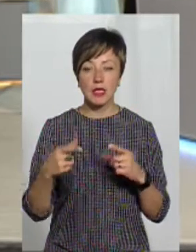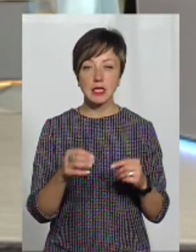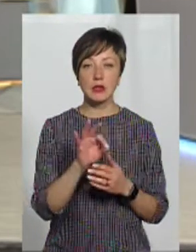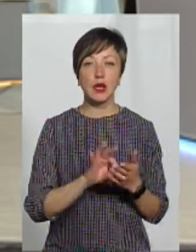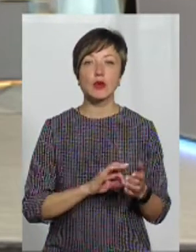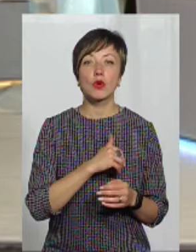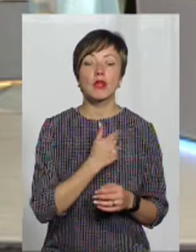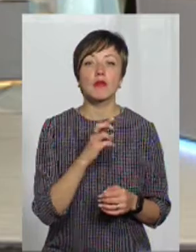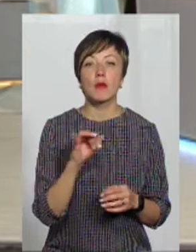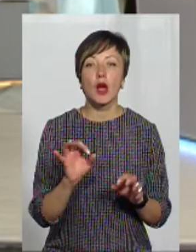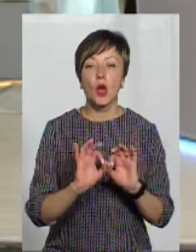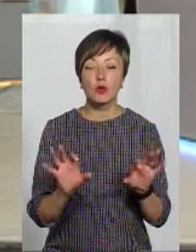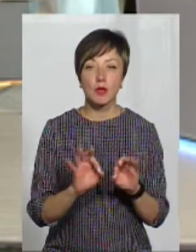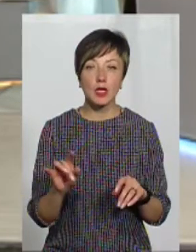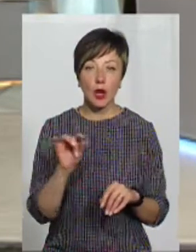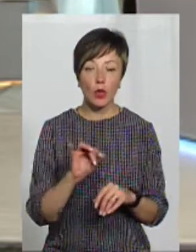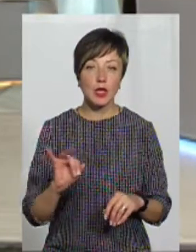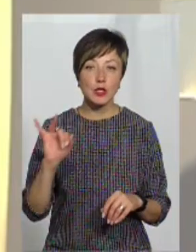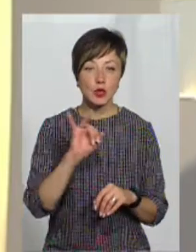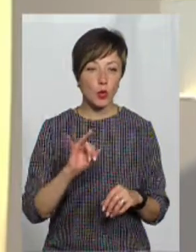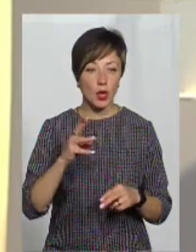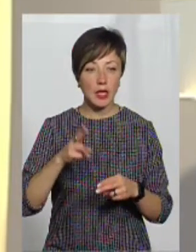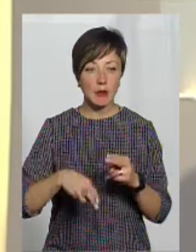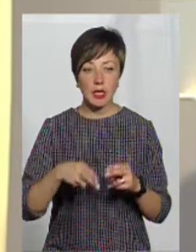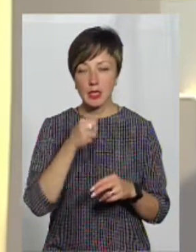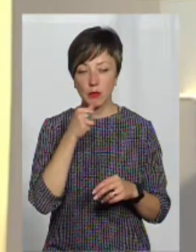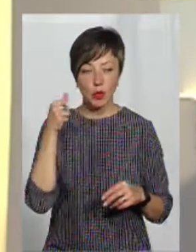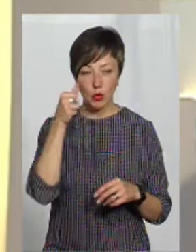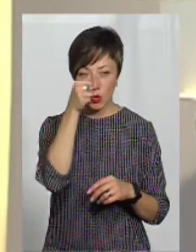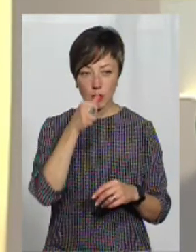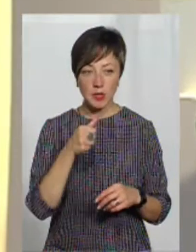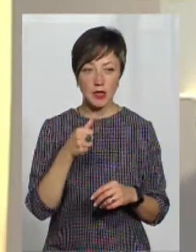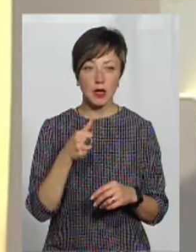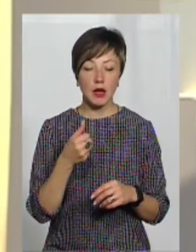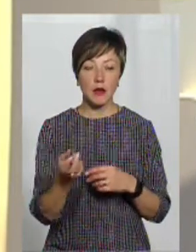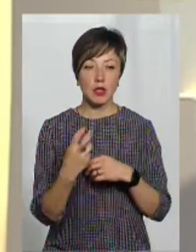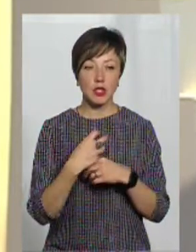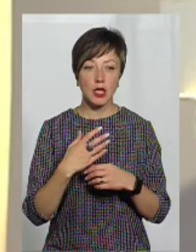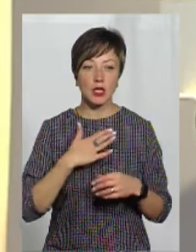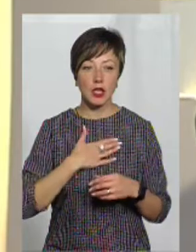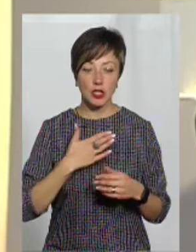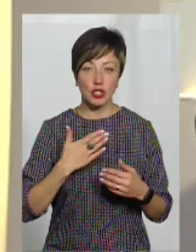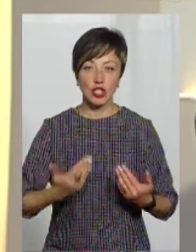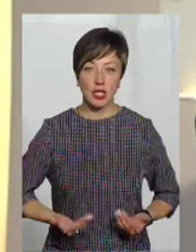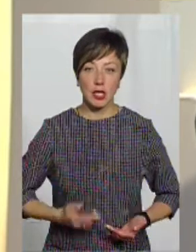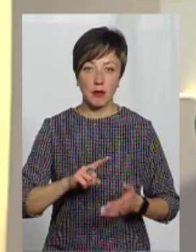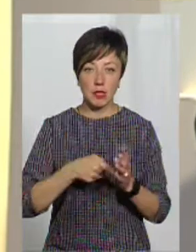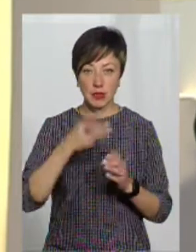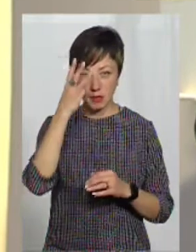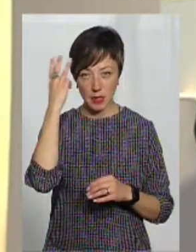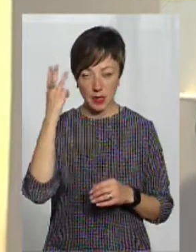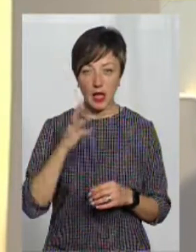хотів би розповісти про таку історію. Наприкінці минулого місяця до нас підійшла жителька нашого міста, пані